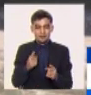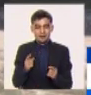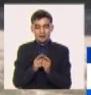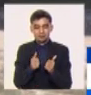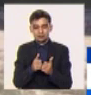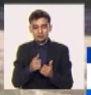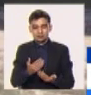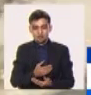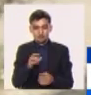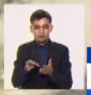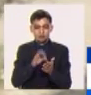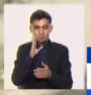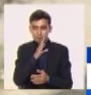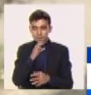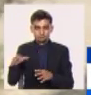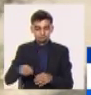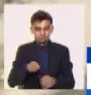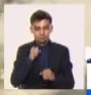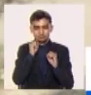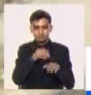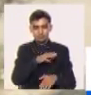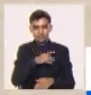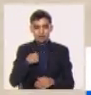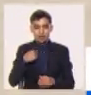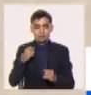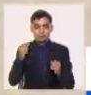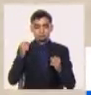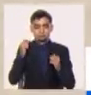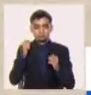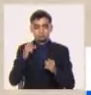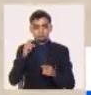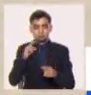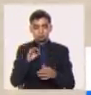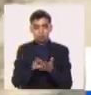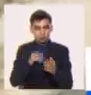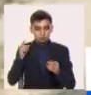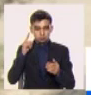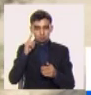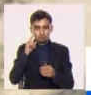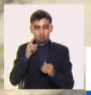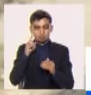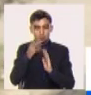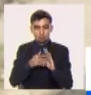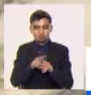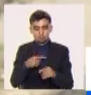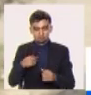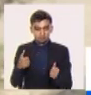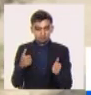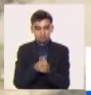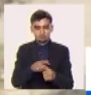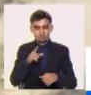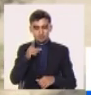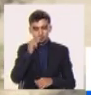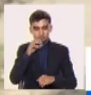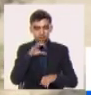анасына апарған. Мен түсініп қалдым не болған жағдай. Артынан қуып барып сол жігітті ұстап алдым. Ұстап алдым